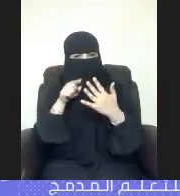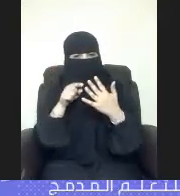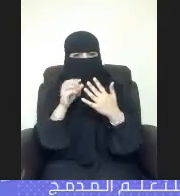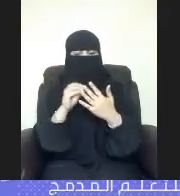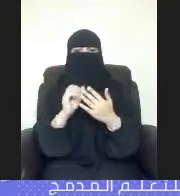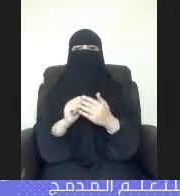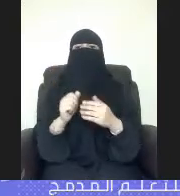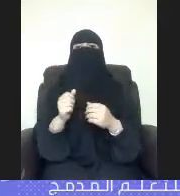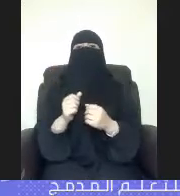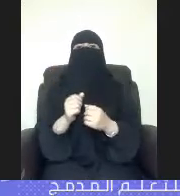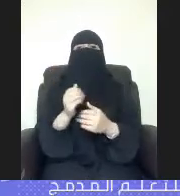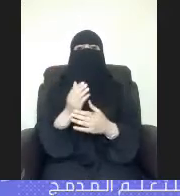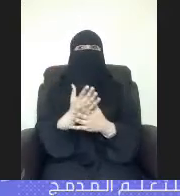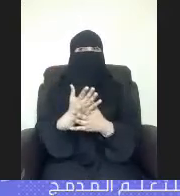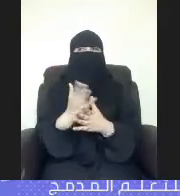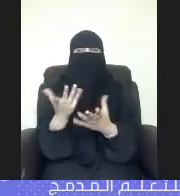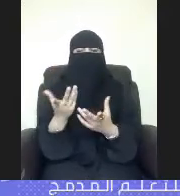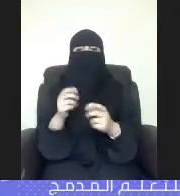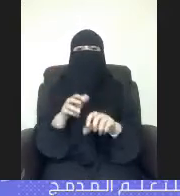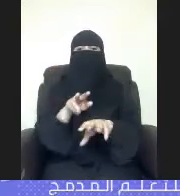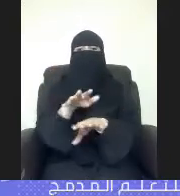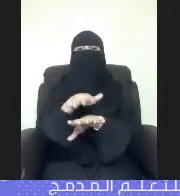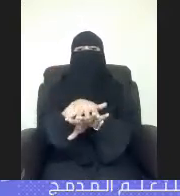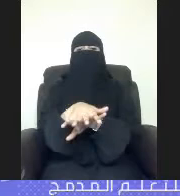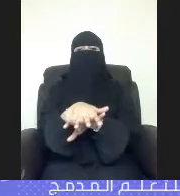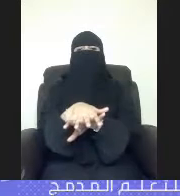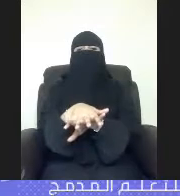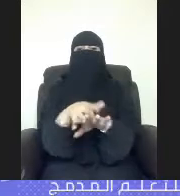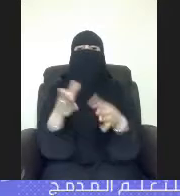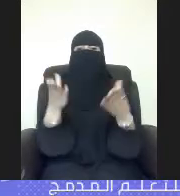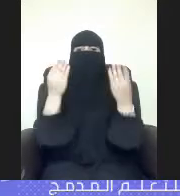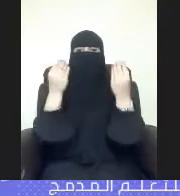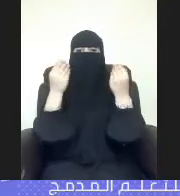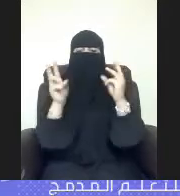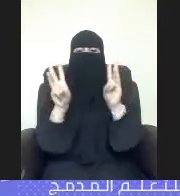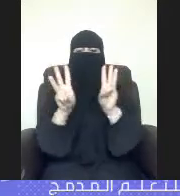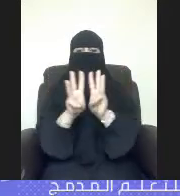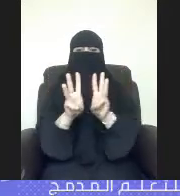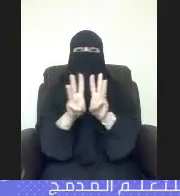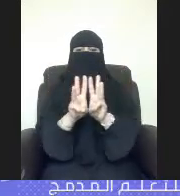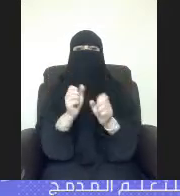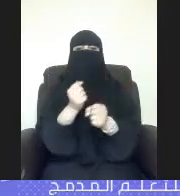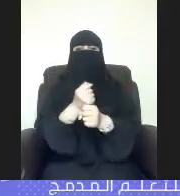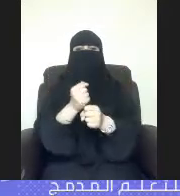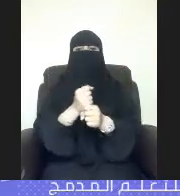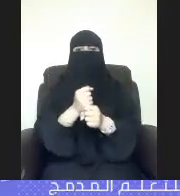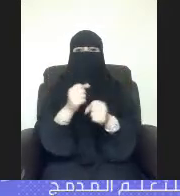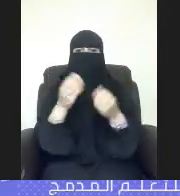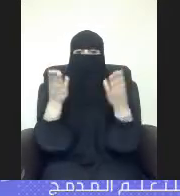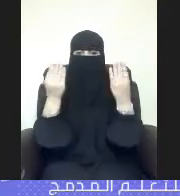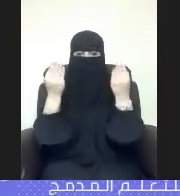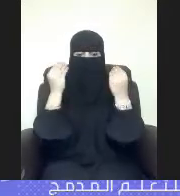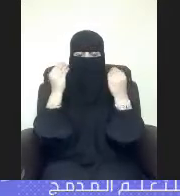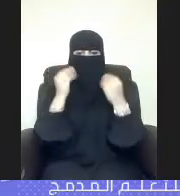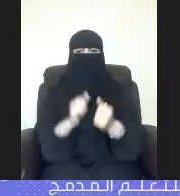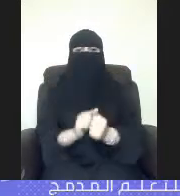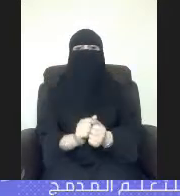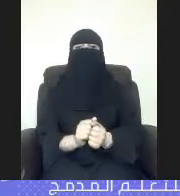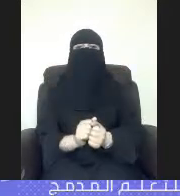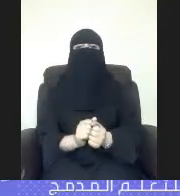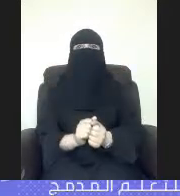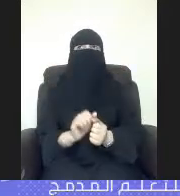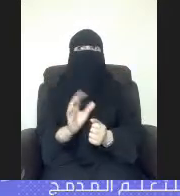إدماج التعلم الإلكتروني في العملية التعليمية يعني مكسب كبير